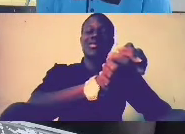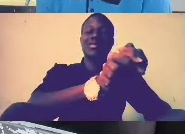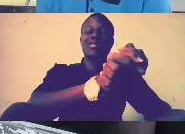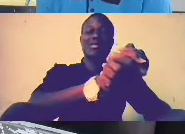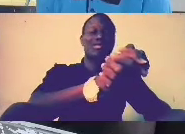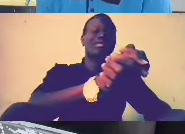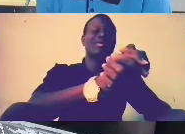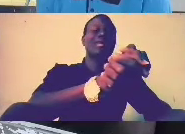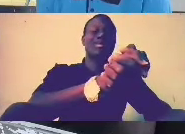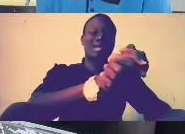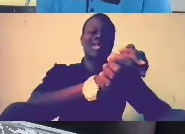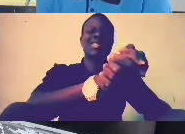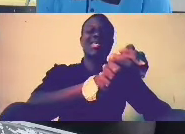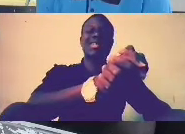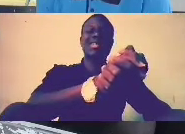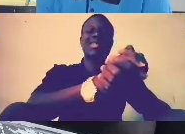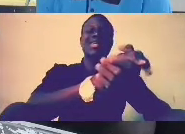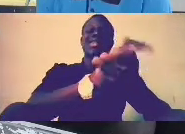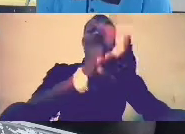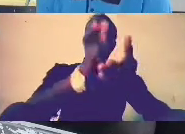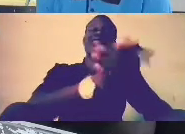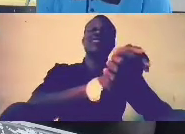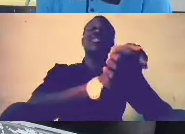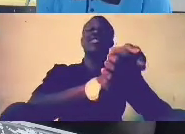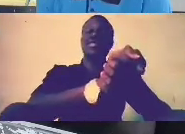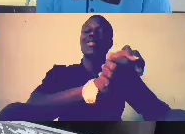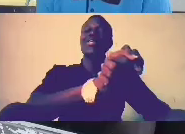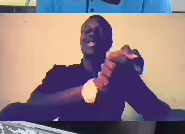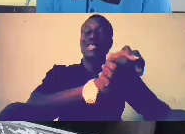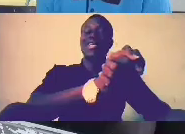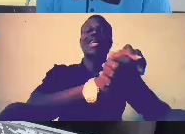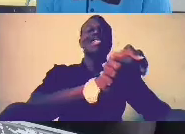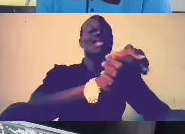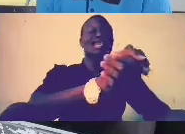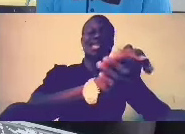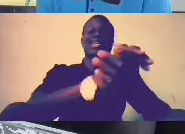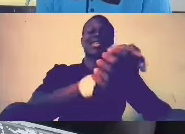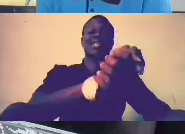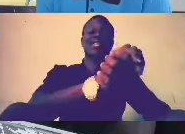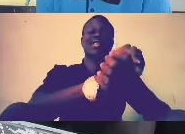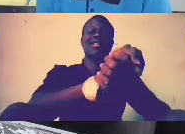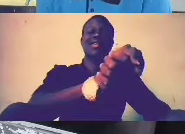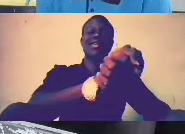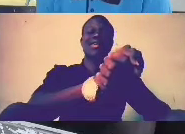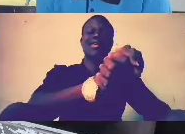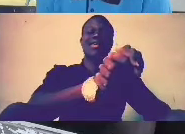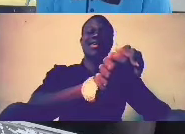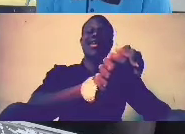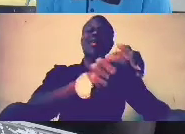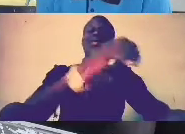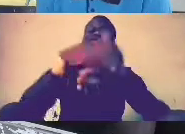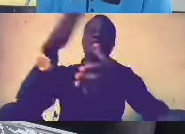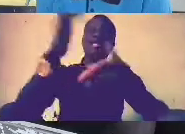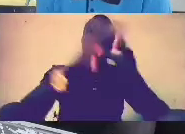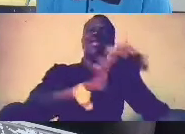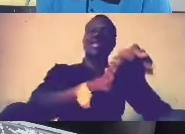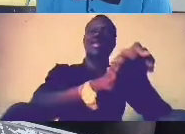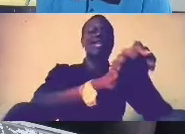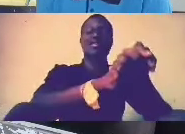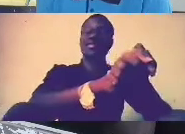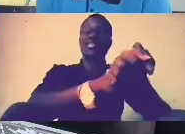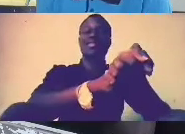Tout d'abord, on va en parler de la définition de l'échec. Qu'est-ce que l'échec? Et à quoi